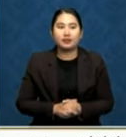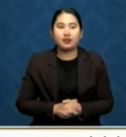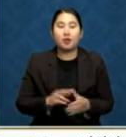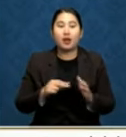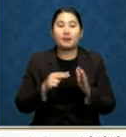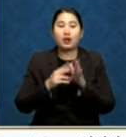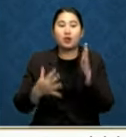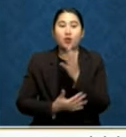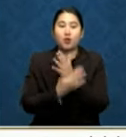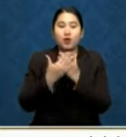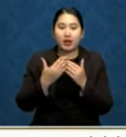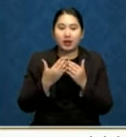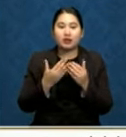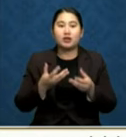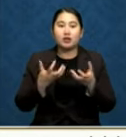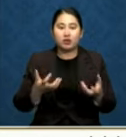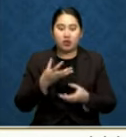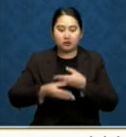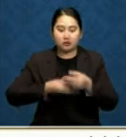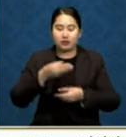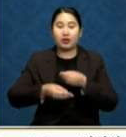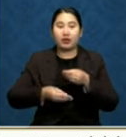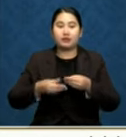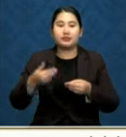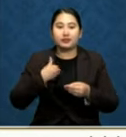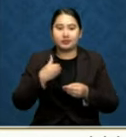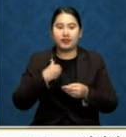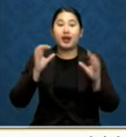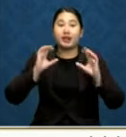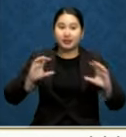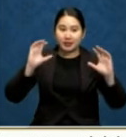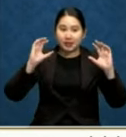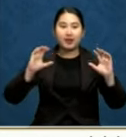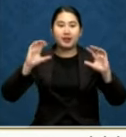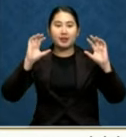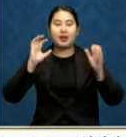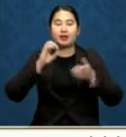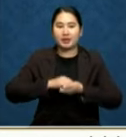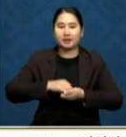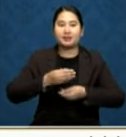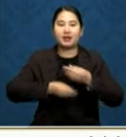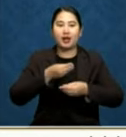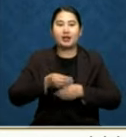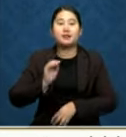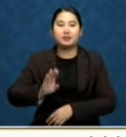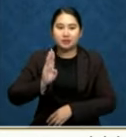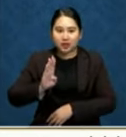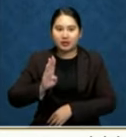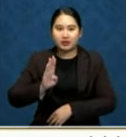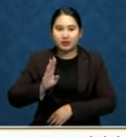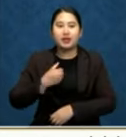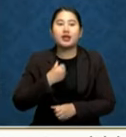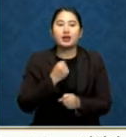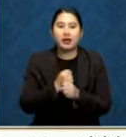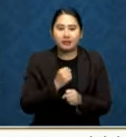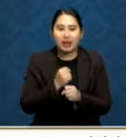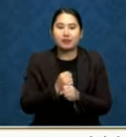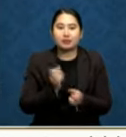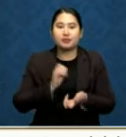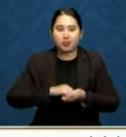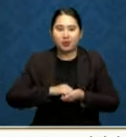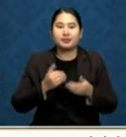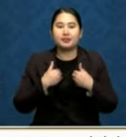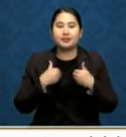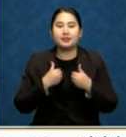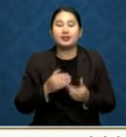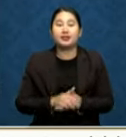าสในการจำหน่ายผลิตภัณฑ์ยุทโธปกรณ์แบบรัฐบาลต่อรัฐบาลในส่วนของบริษัทนี้ก็เราดำเนินการอยู่ครับแต่ว่าการ